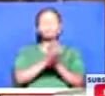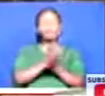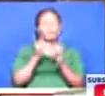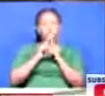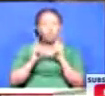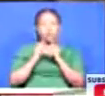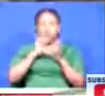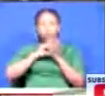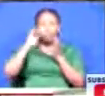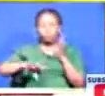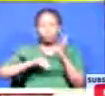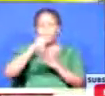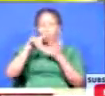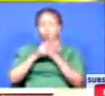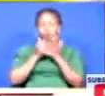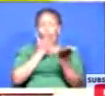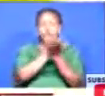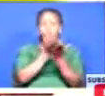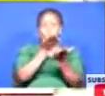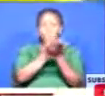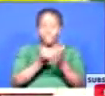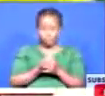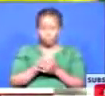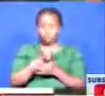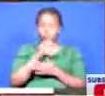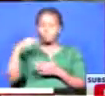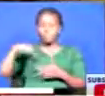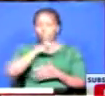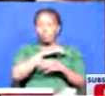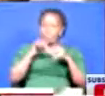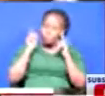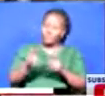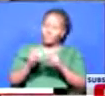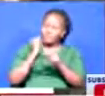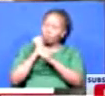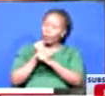kama ilivyo pitisha siku ya leo. Sisi wote tufanye kazi kwa njia moja.